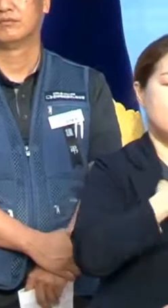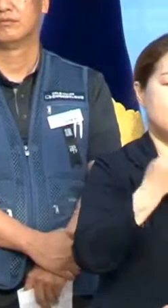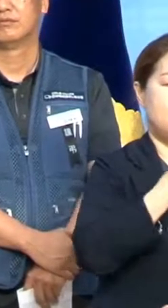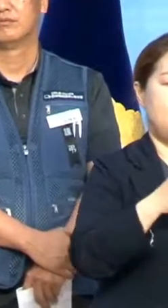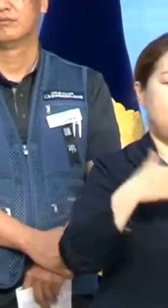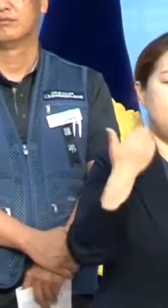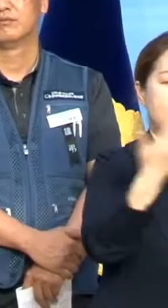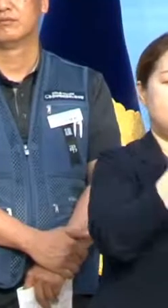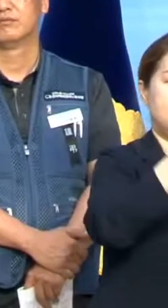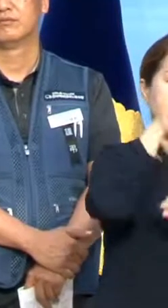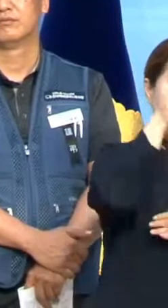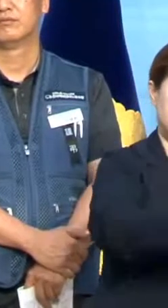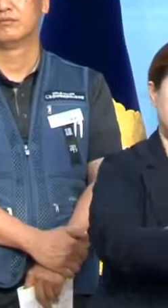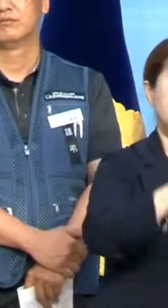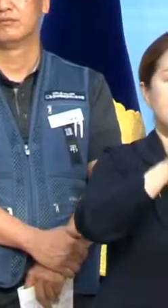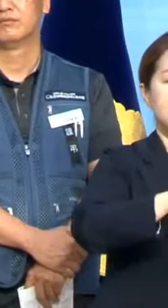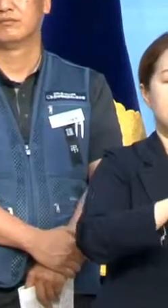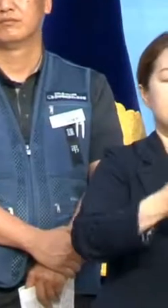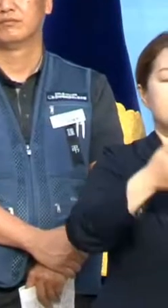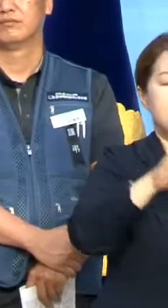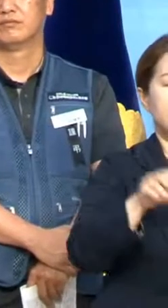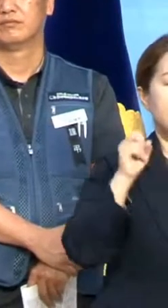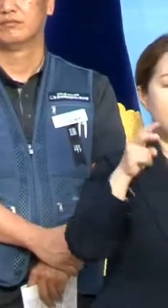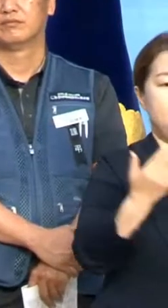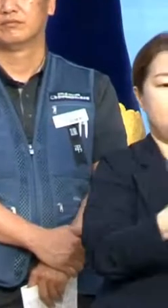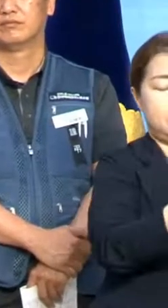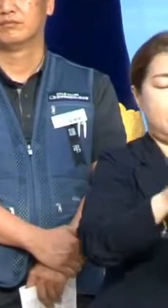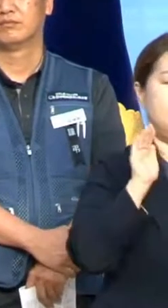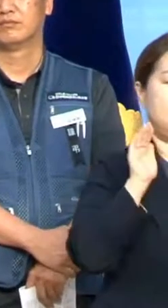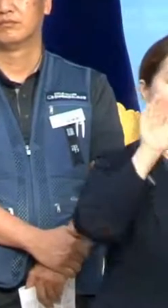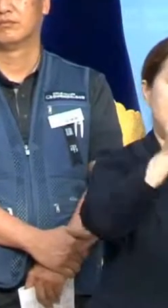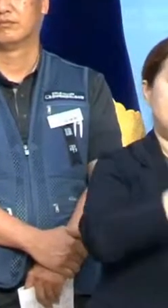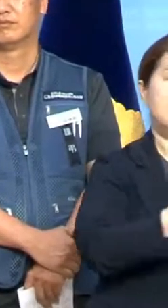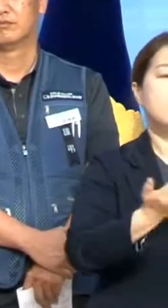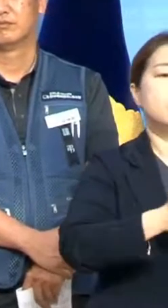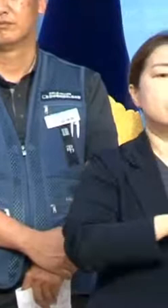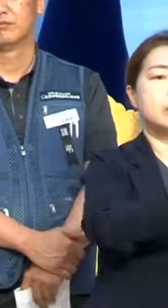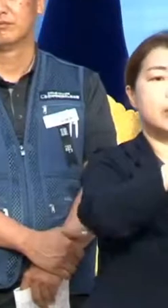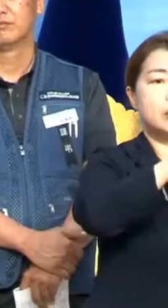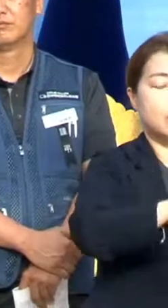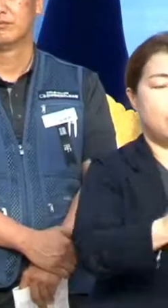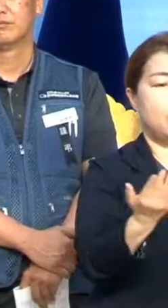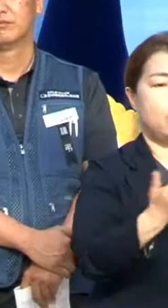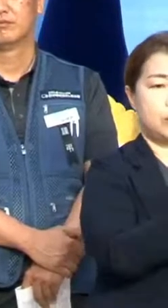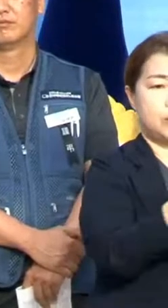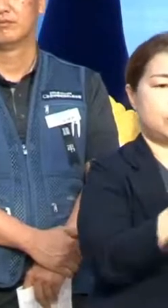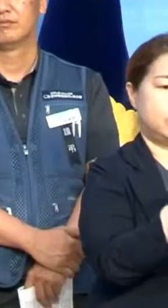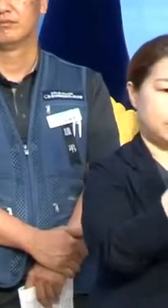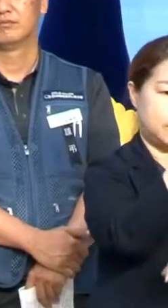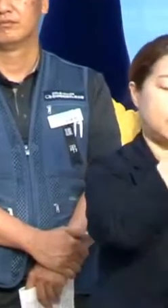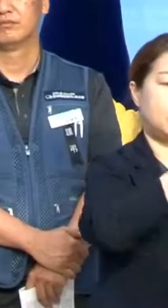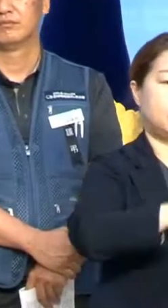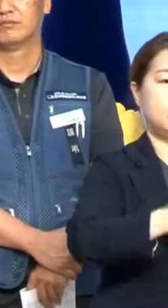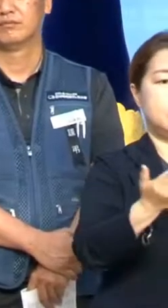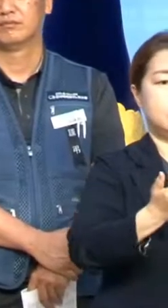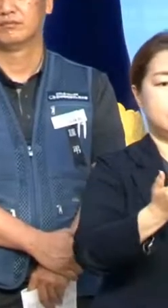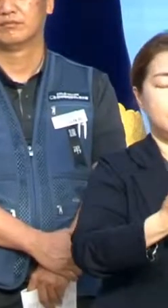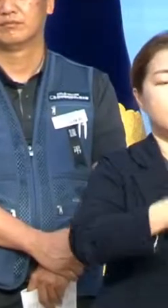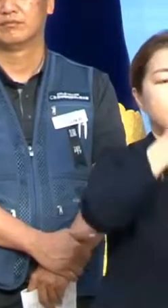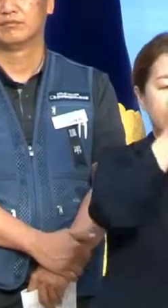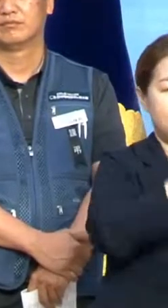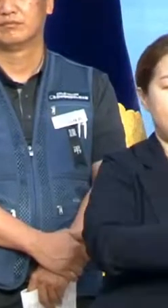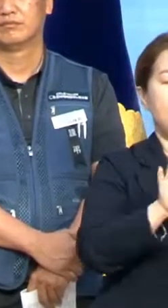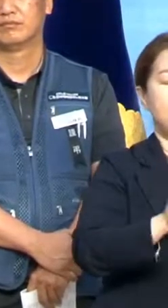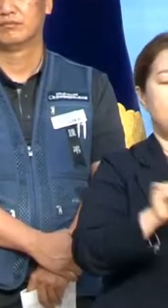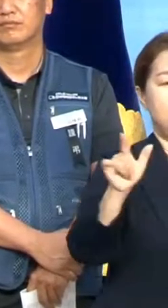전망에도 불구하고 택배업 이 이렇게 성장할 수 있었던 배경에는 특별 우동 자들의 과로가 있었습니다 그리고 그 결과